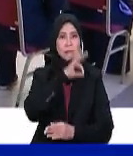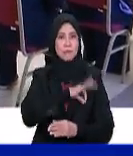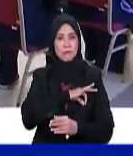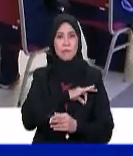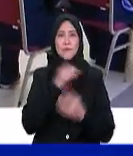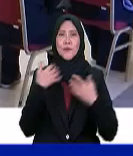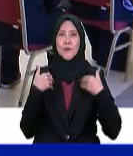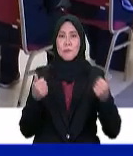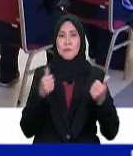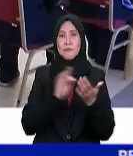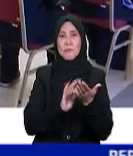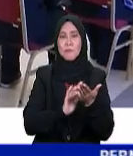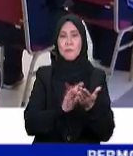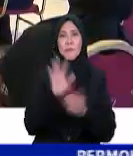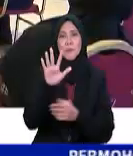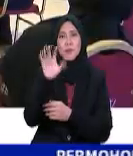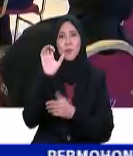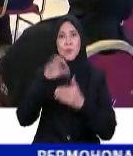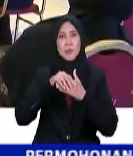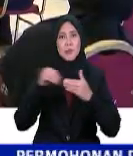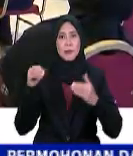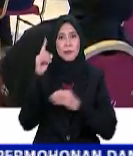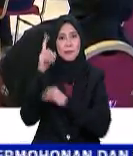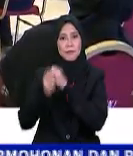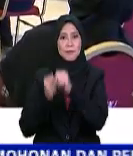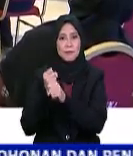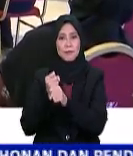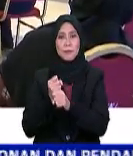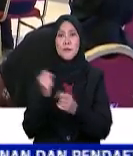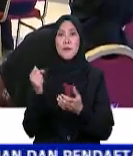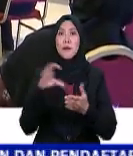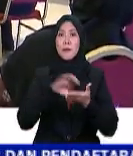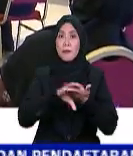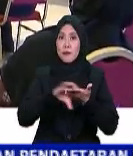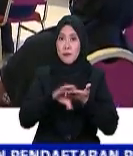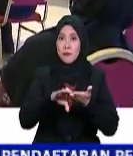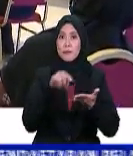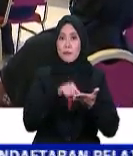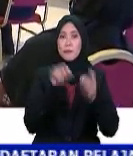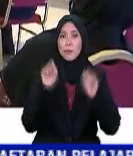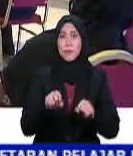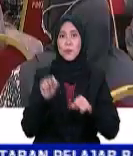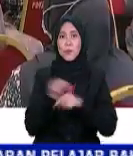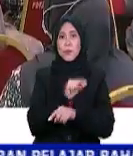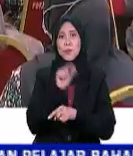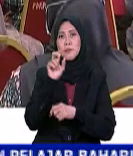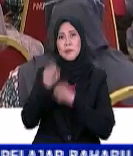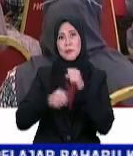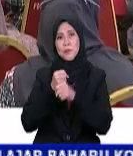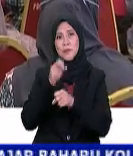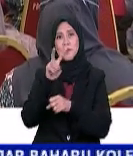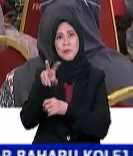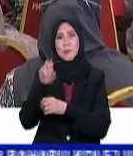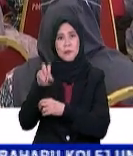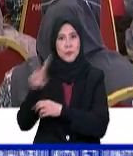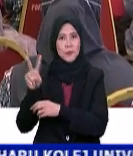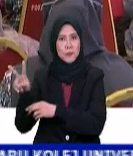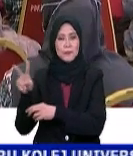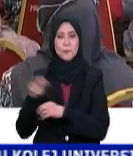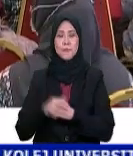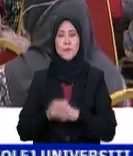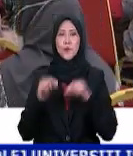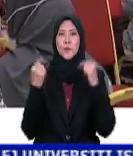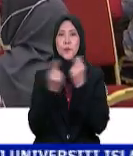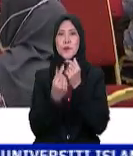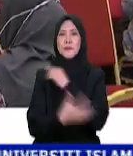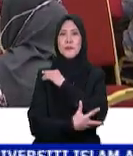rawatan kesihatan bernilai RM500 setahun. Kad berkenaan boleh digunakan sepanjang 2022. Kumpulan